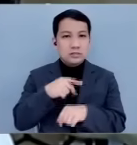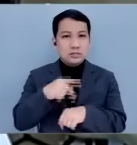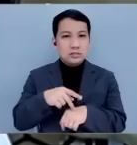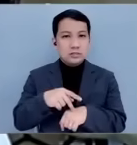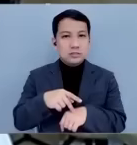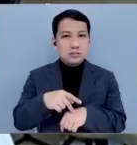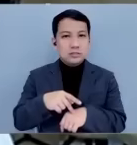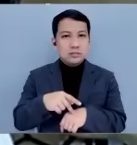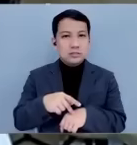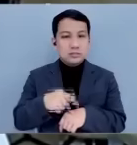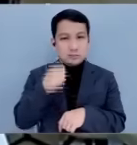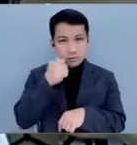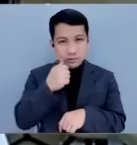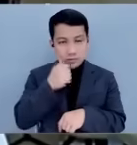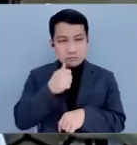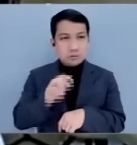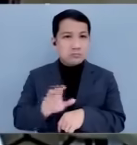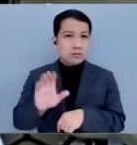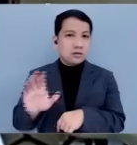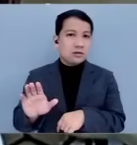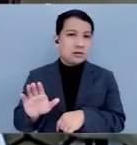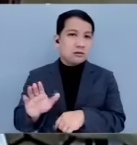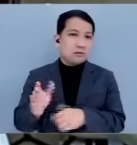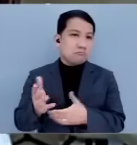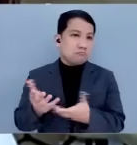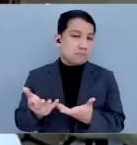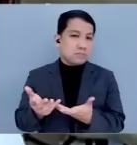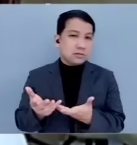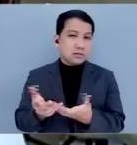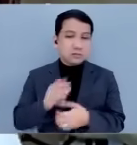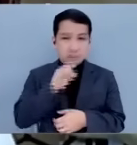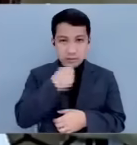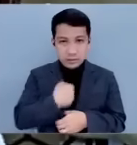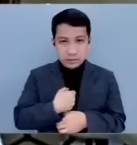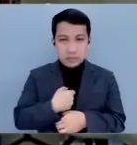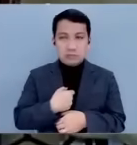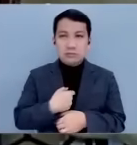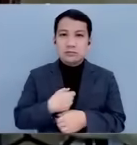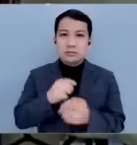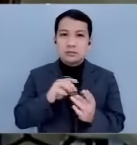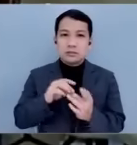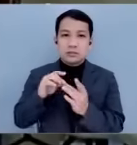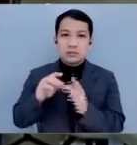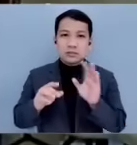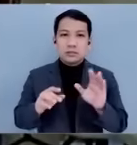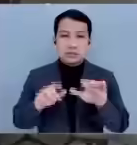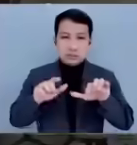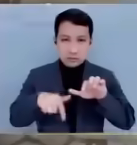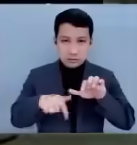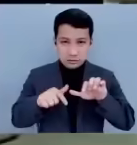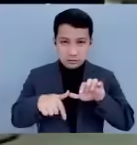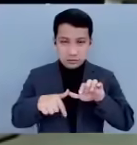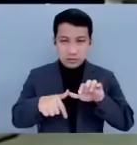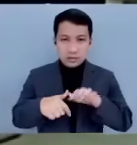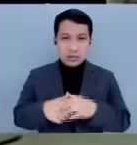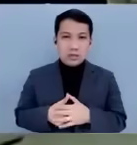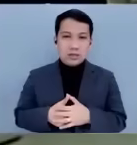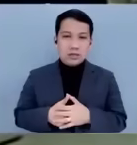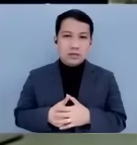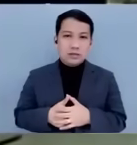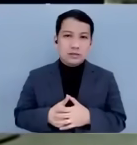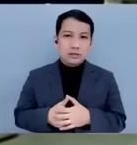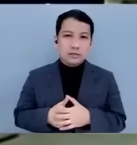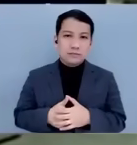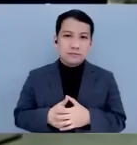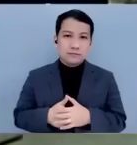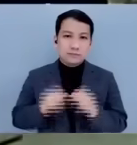women, especially elderly, especially persons with disability.